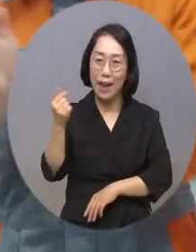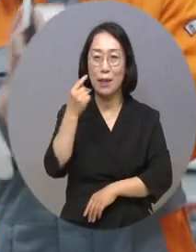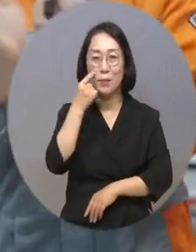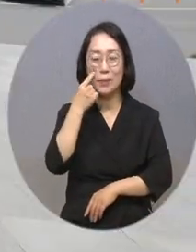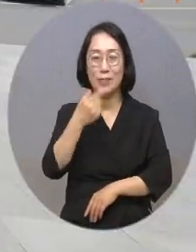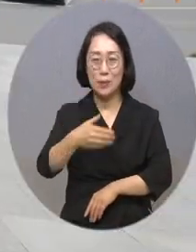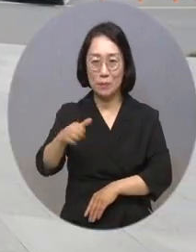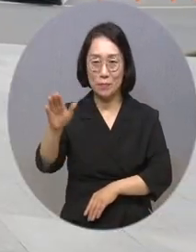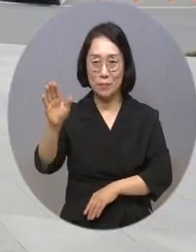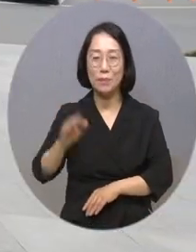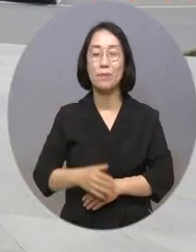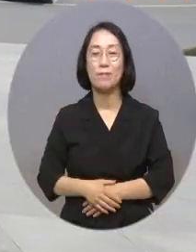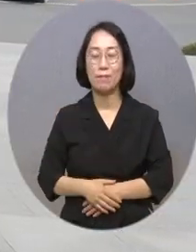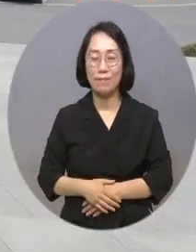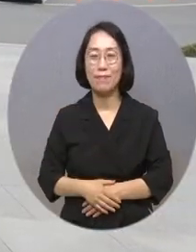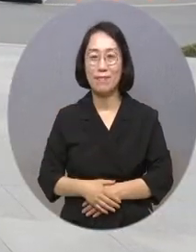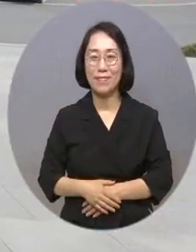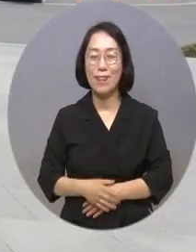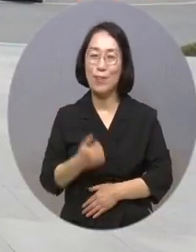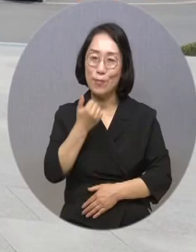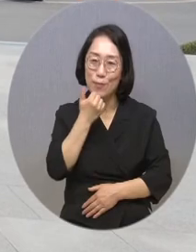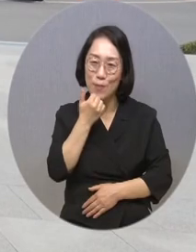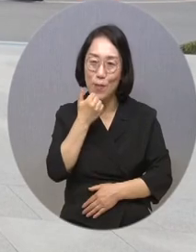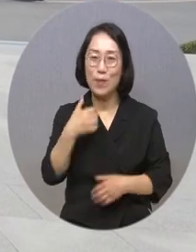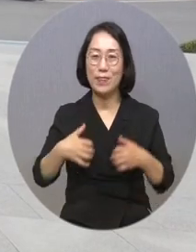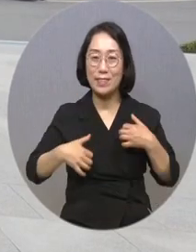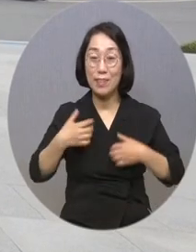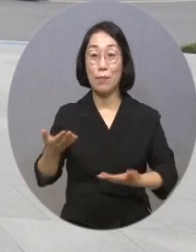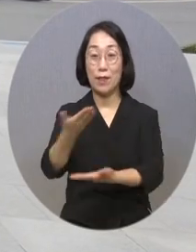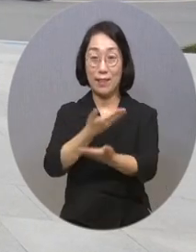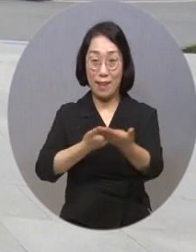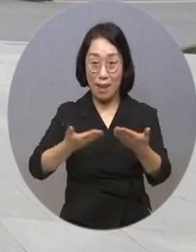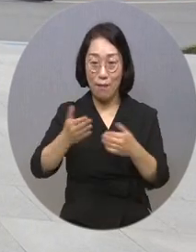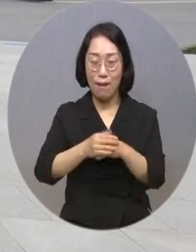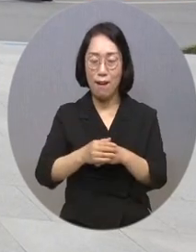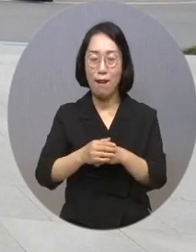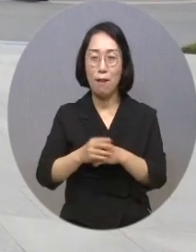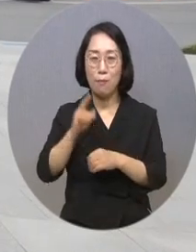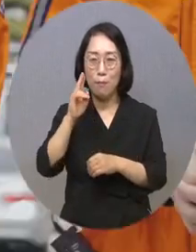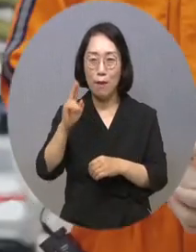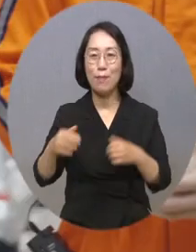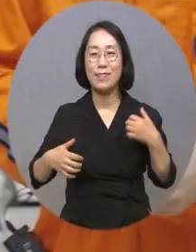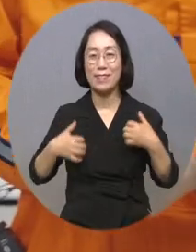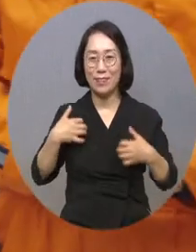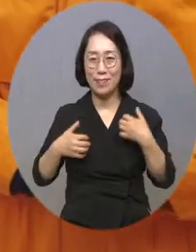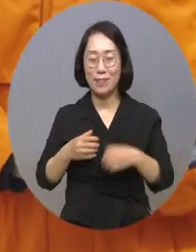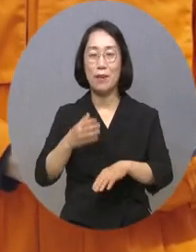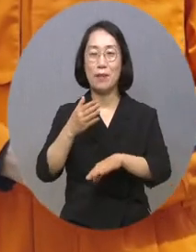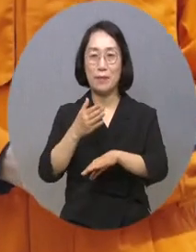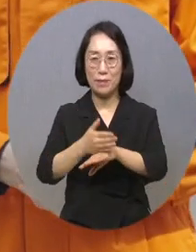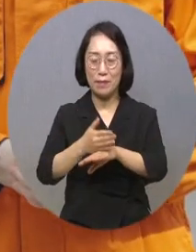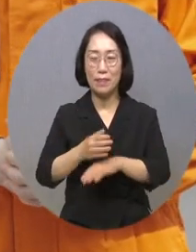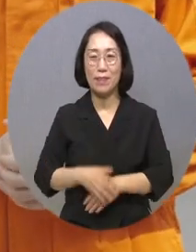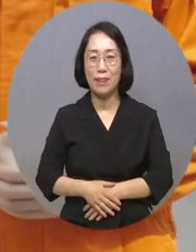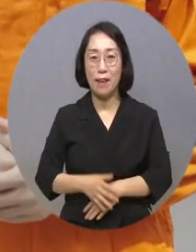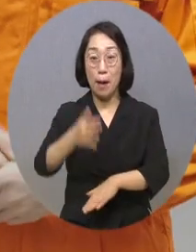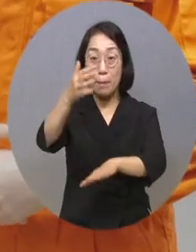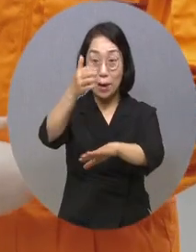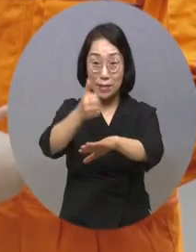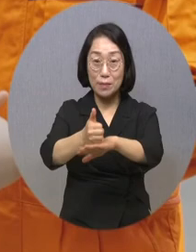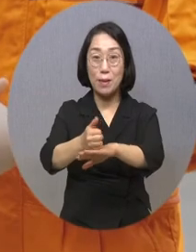낙지공원. 군수님이랑 또 웃고 떠들다 보니 너무너무 더 즐거운 여행이 되는 것 같습니다. 네. 고맙습니다. 그럼 저희 진짜